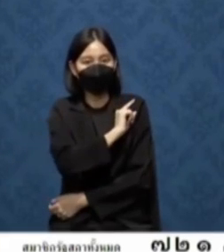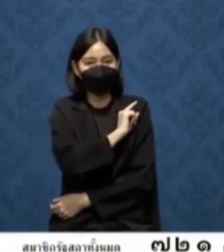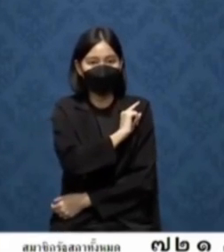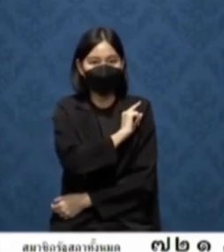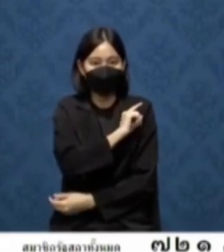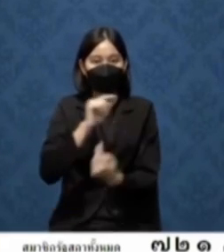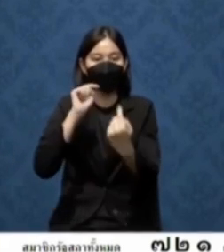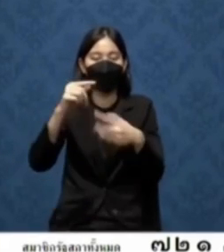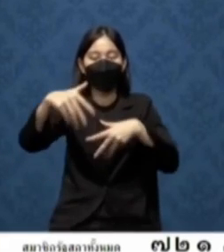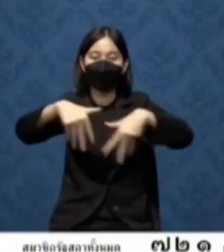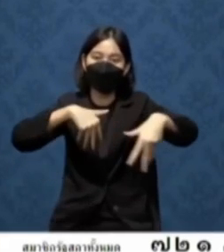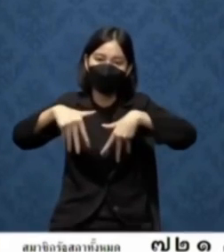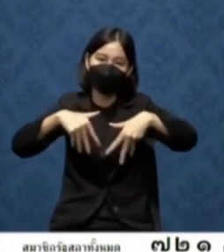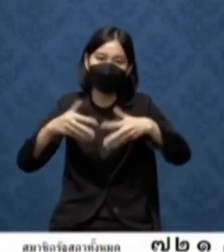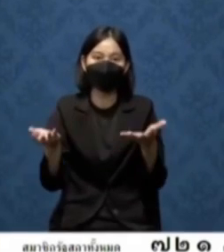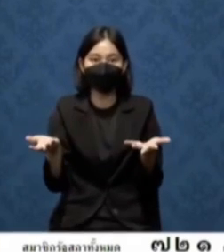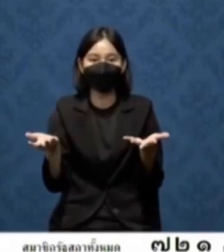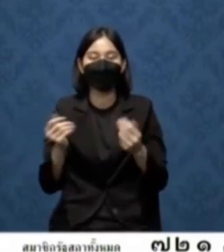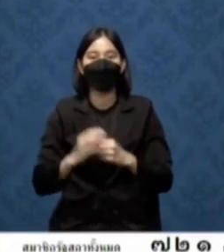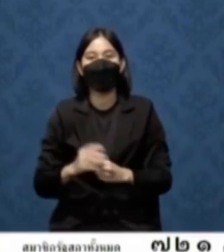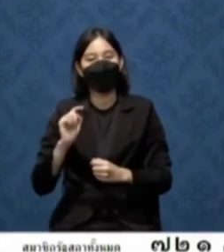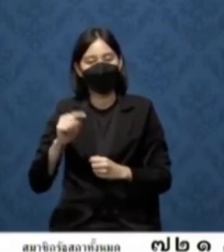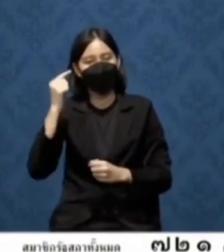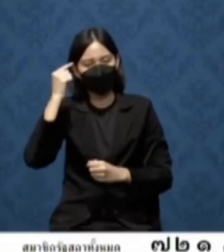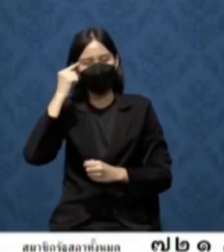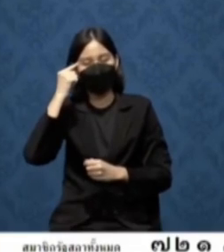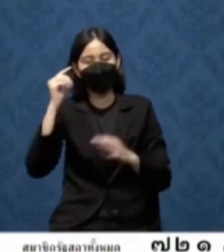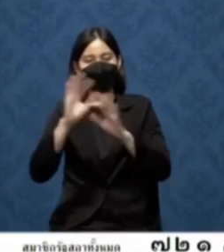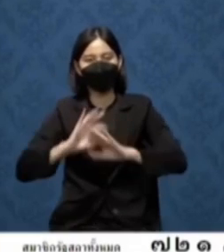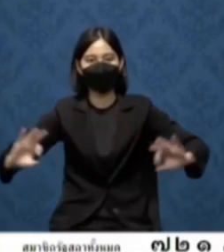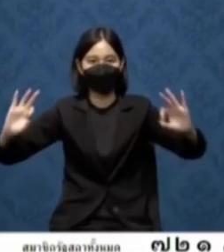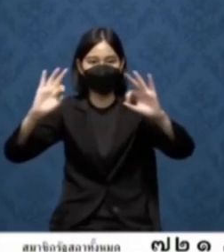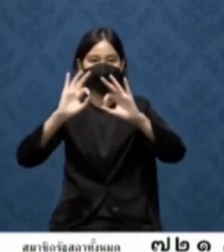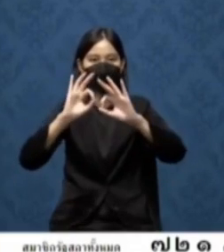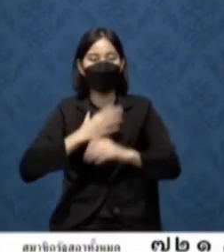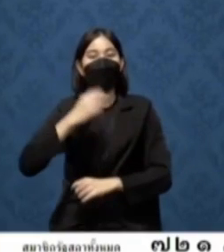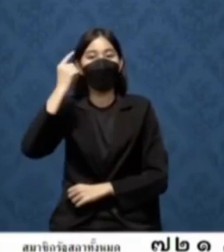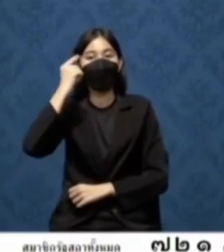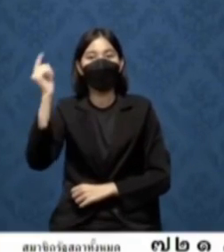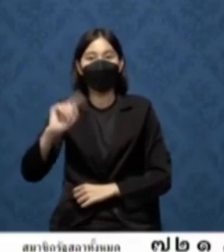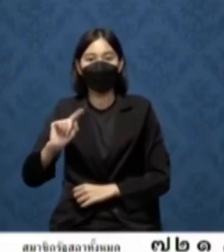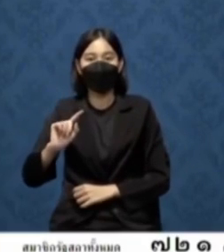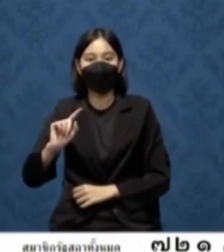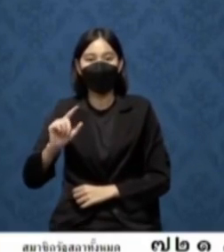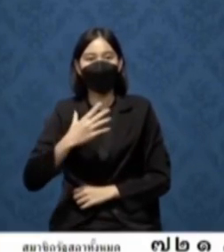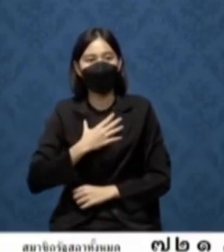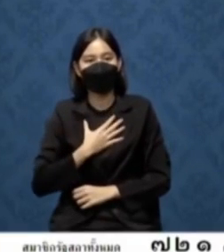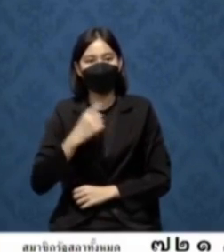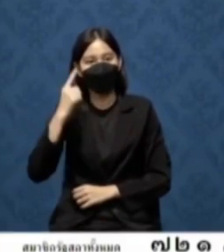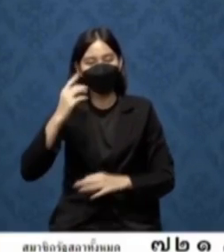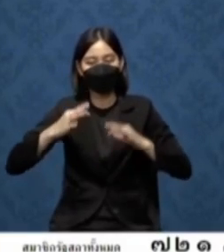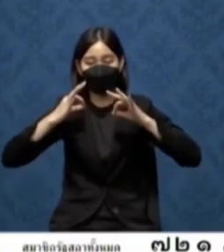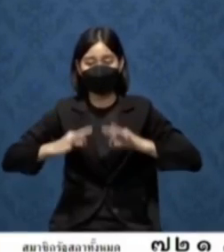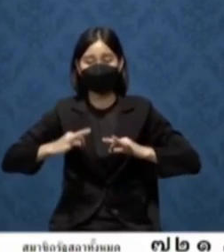ากับท้องถิ่นหรือไม่เรื่องนี้เป็นเรื่องใหญ่ครับท่านประธานและเราตระหนักดีว่าเราไม่ควรตัดสินใ